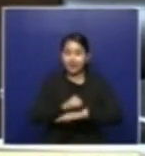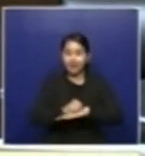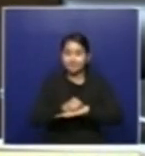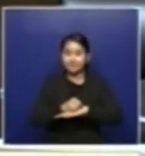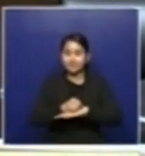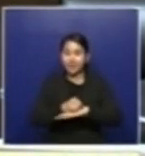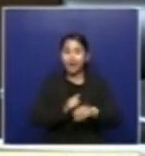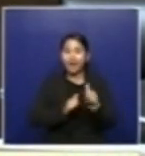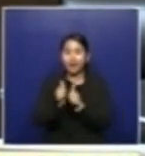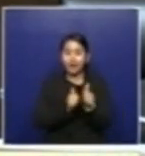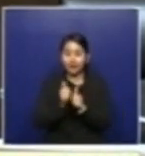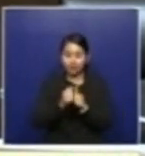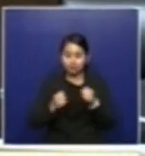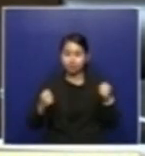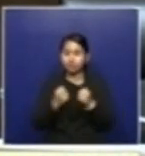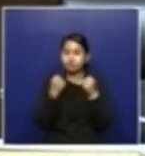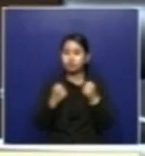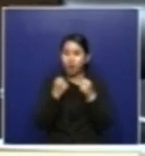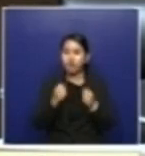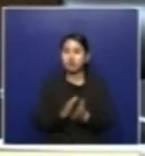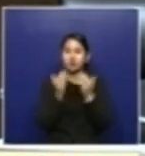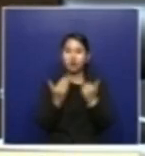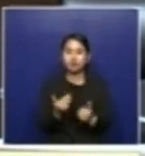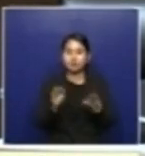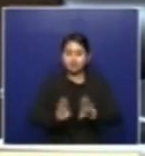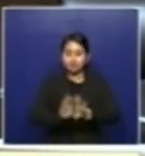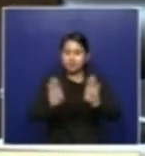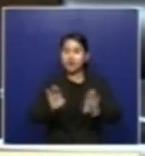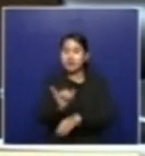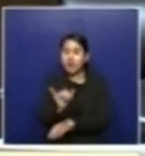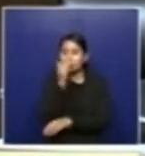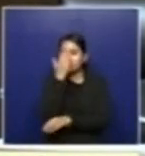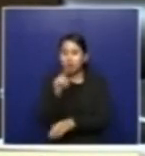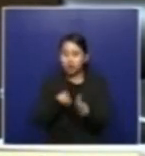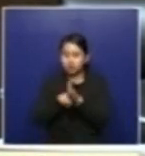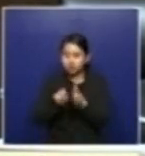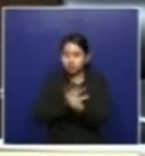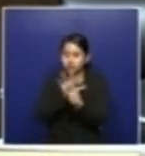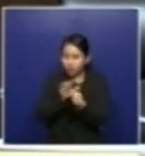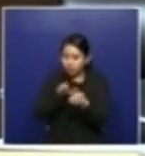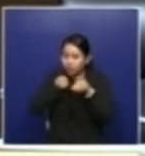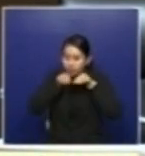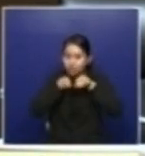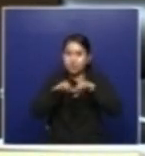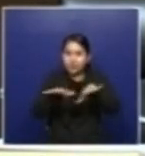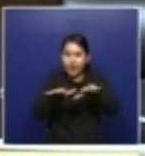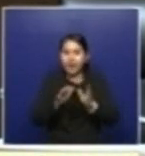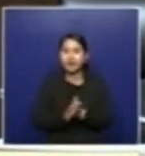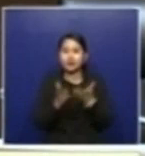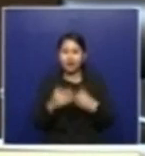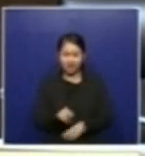ท่านยังไม่ให้เปิดเพราะว่ามันเป็นต้นตอของการแพร่กระจายของโควิดที่ผ่านมาและในบ่อนการ